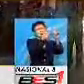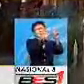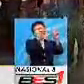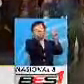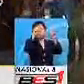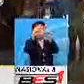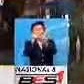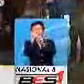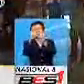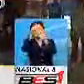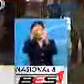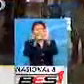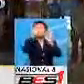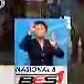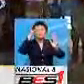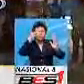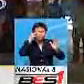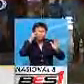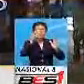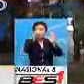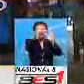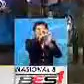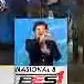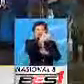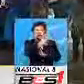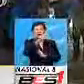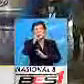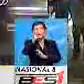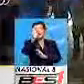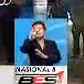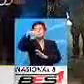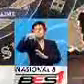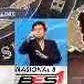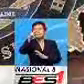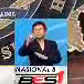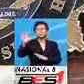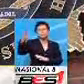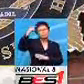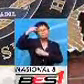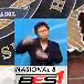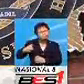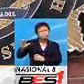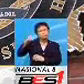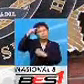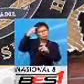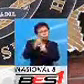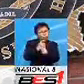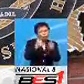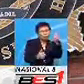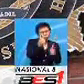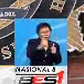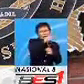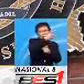1453 perlembagaan persekutuan peguam negara Tan Sri apandi Ali mempunyai Budi bicara penuh untuk menentukan sama ada